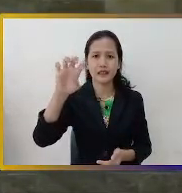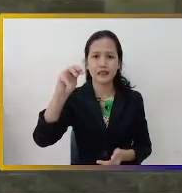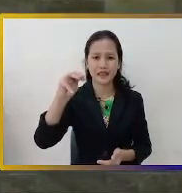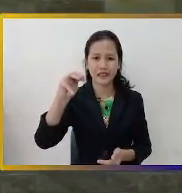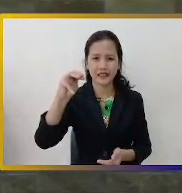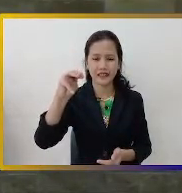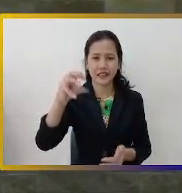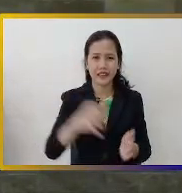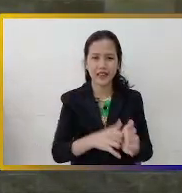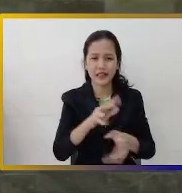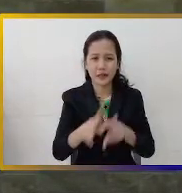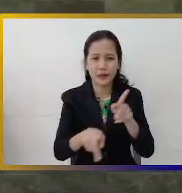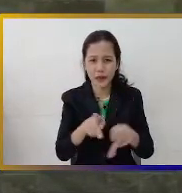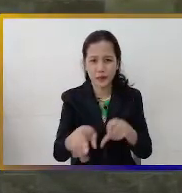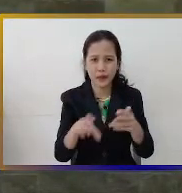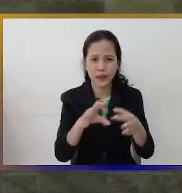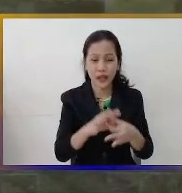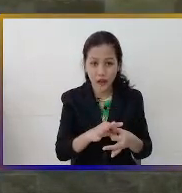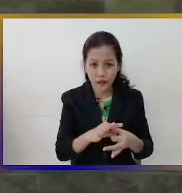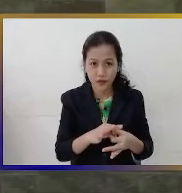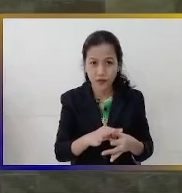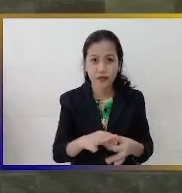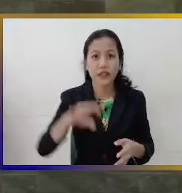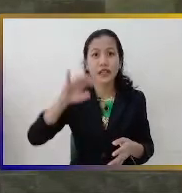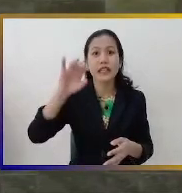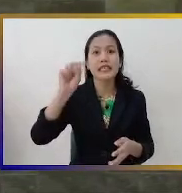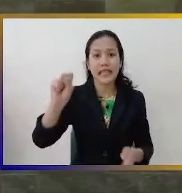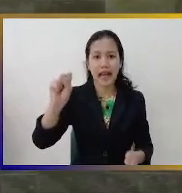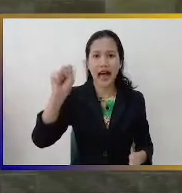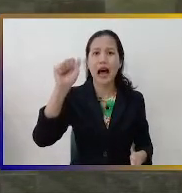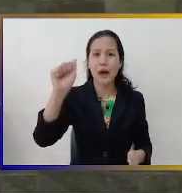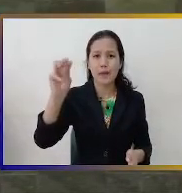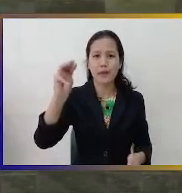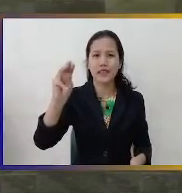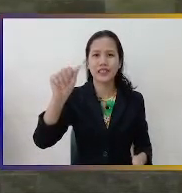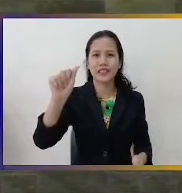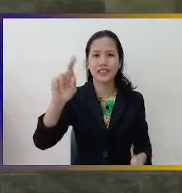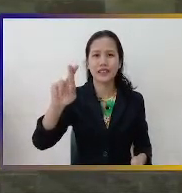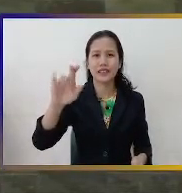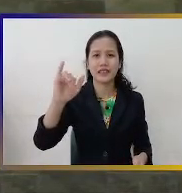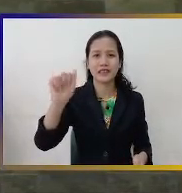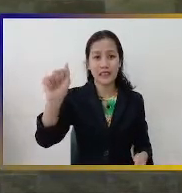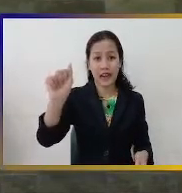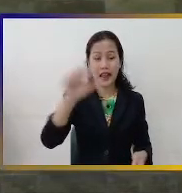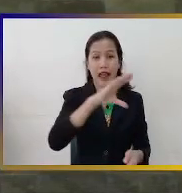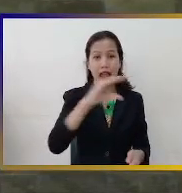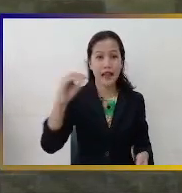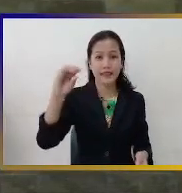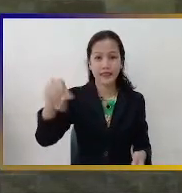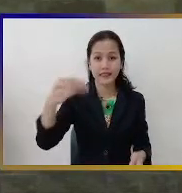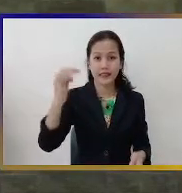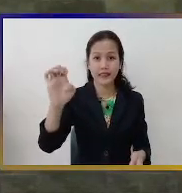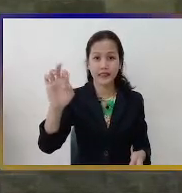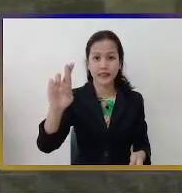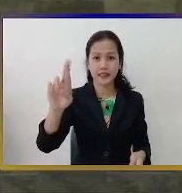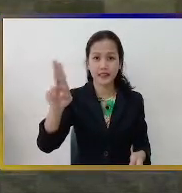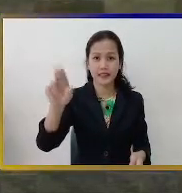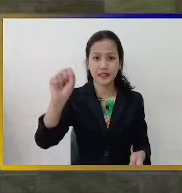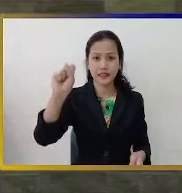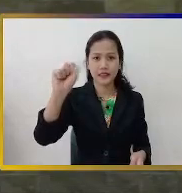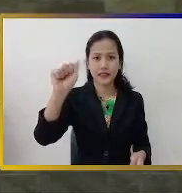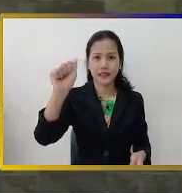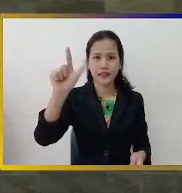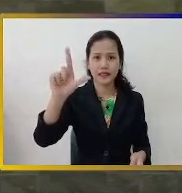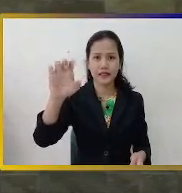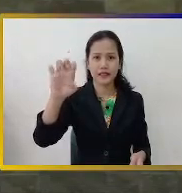Micah, the people of Samaria and Jerusalem. Now dito po makikita nyo, kakaiba naman ang dinidil dito. The